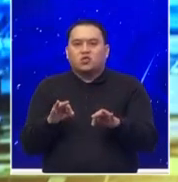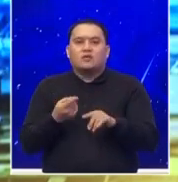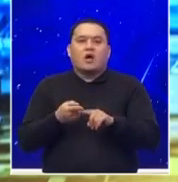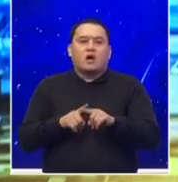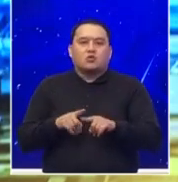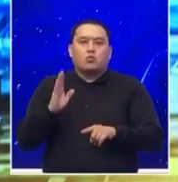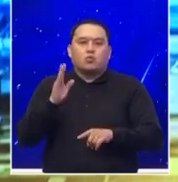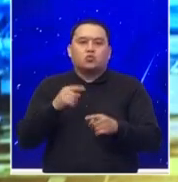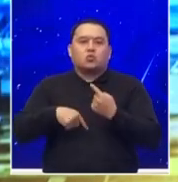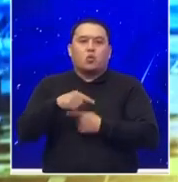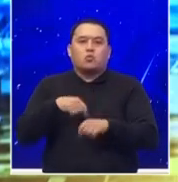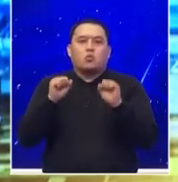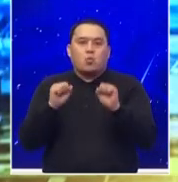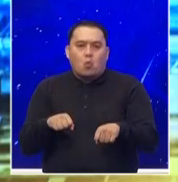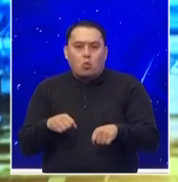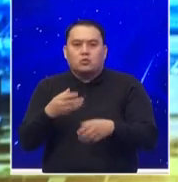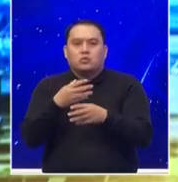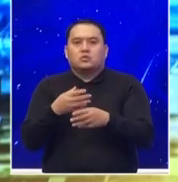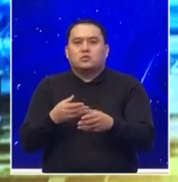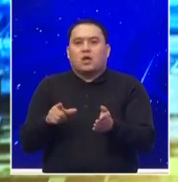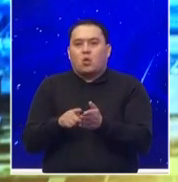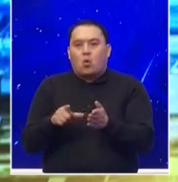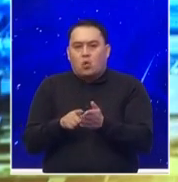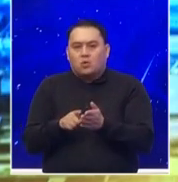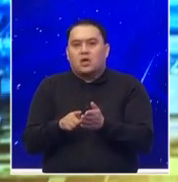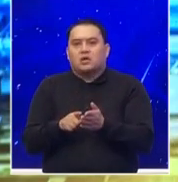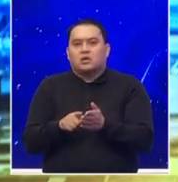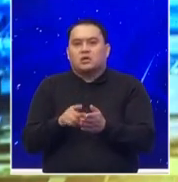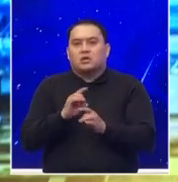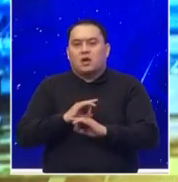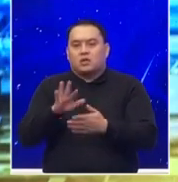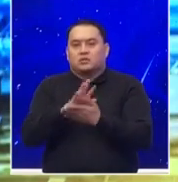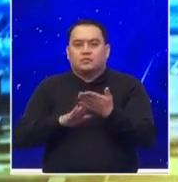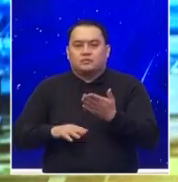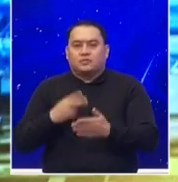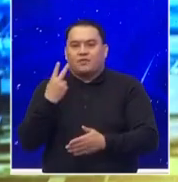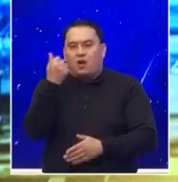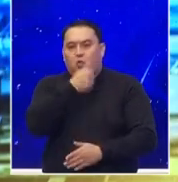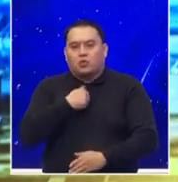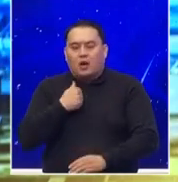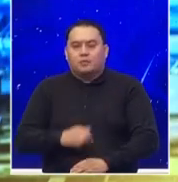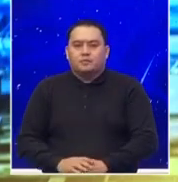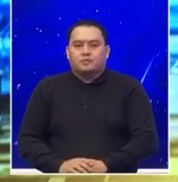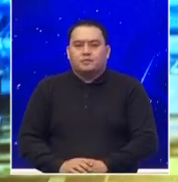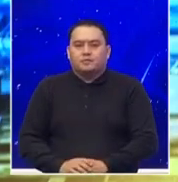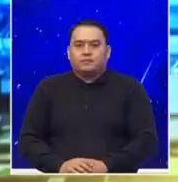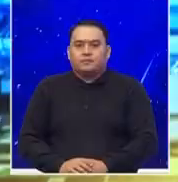Какие именно субъекты бизнеса могут забыть о подоходном налоге на ближайшие 2 года, узнавал Рустам.